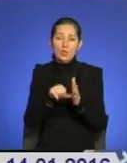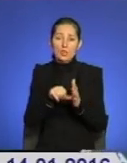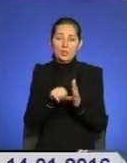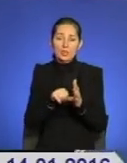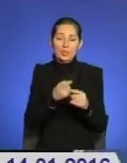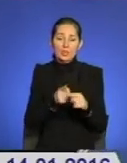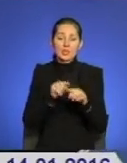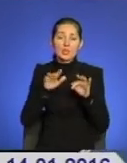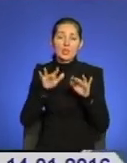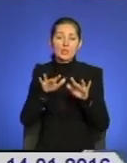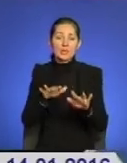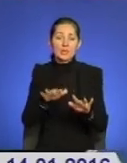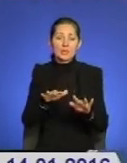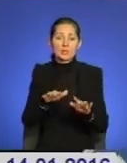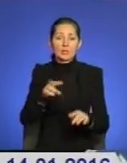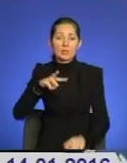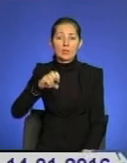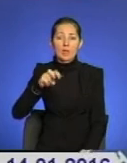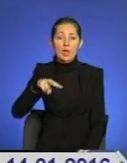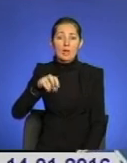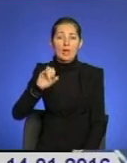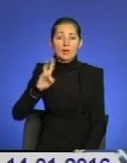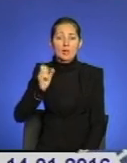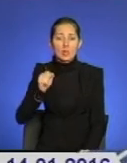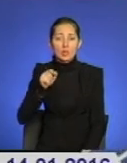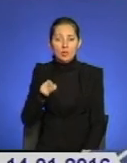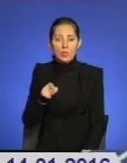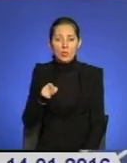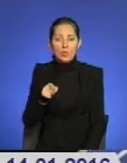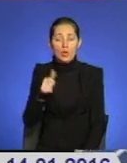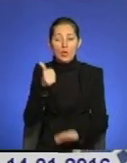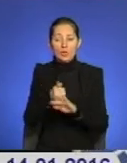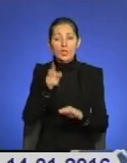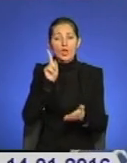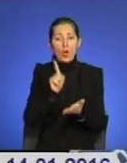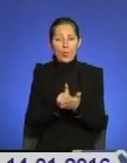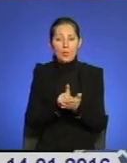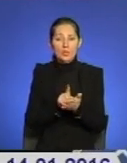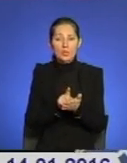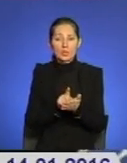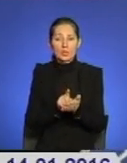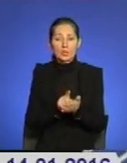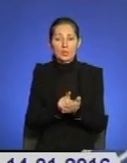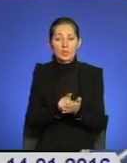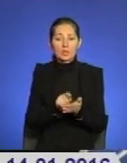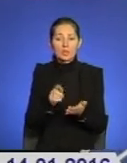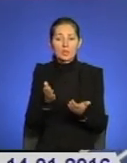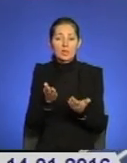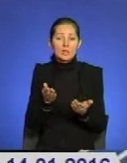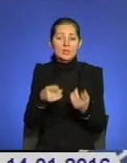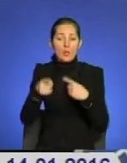у цих дійствах в Маланці, і тому мій обов'язок, напевно, і я десь повернуся